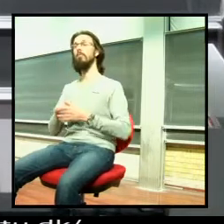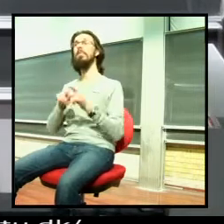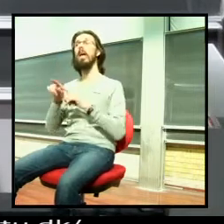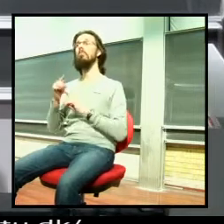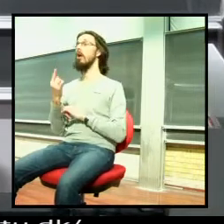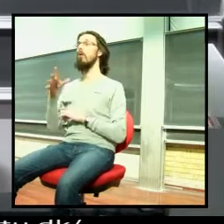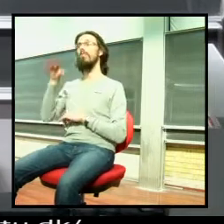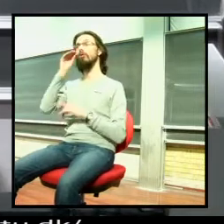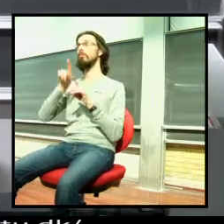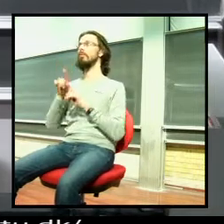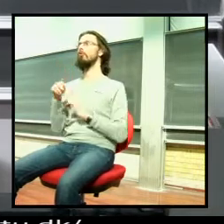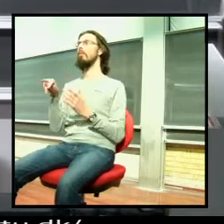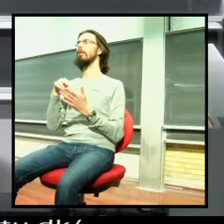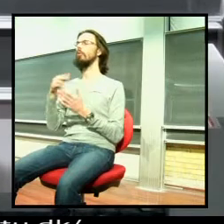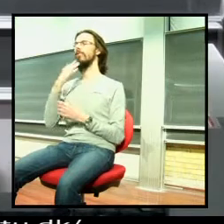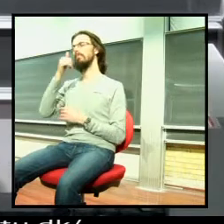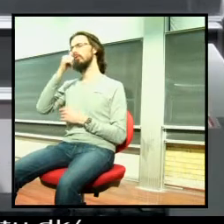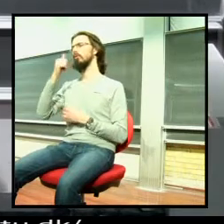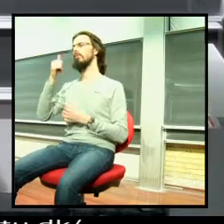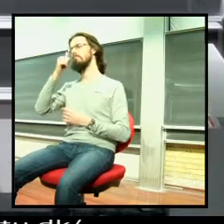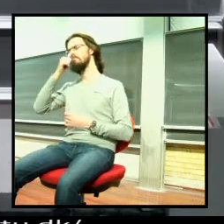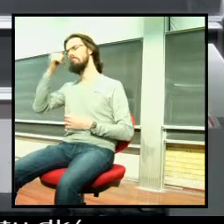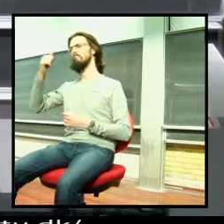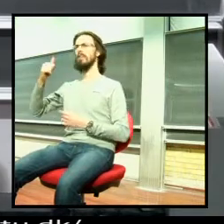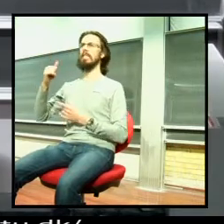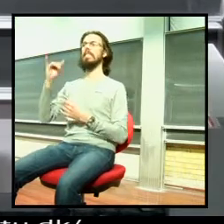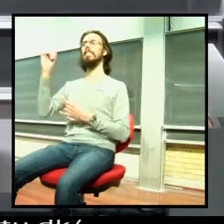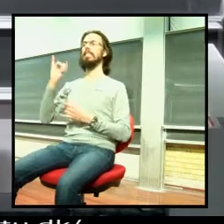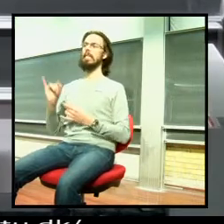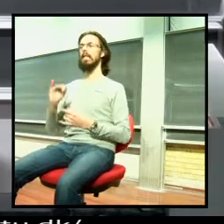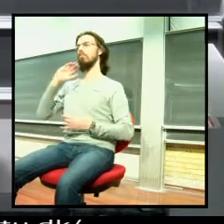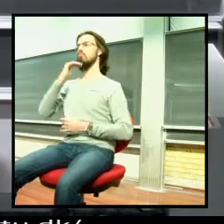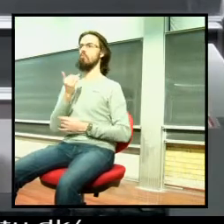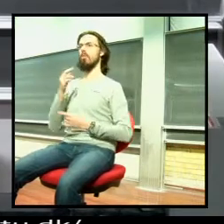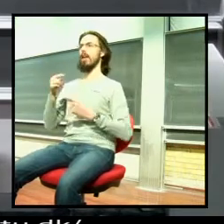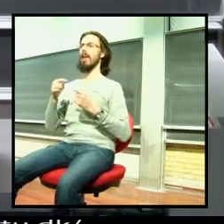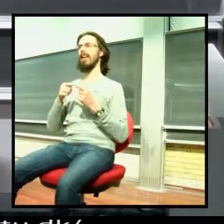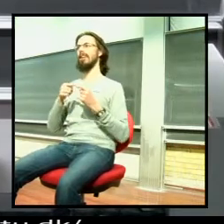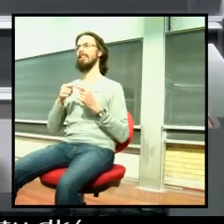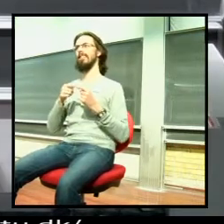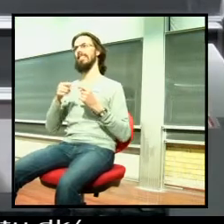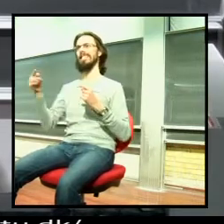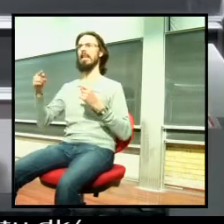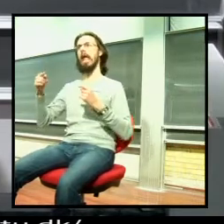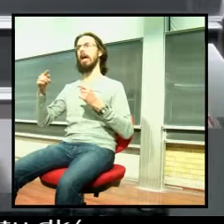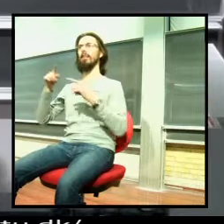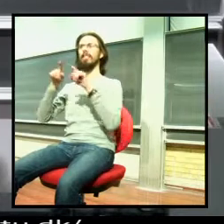ikke? Fordi det er simpelthen den mest suverænt mest sexede anvendelse af den lineære teori. Og det er det bare.